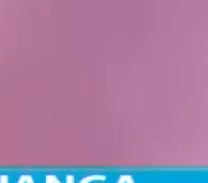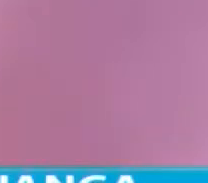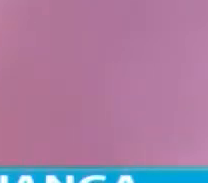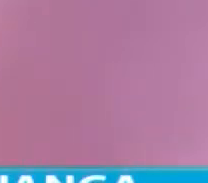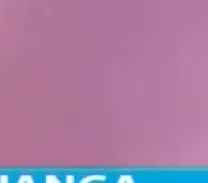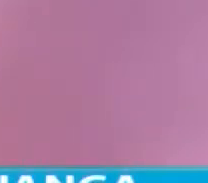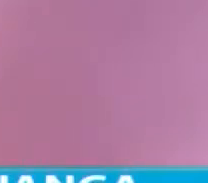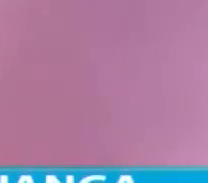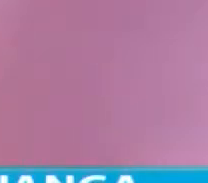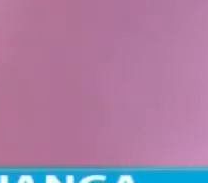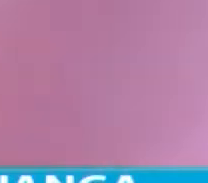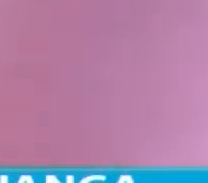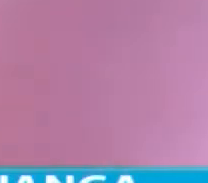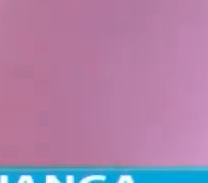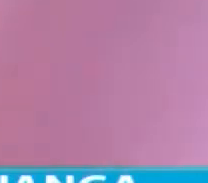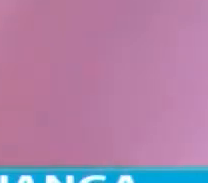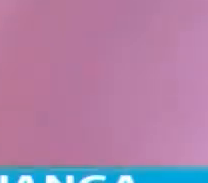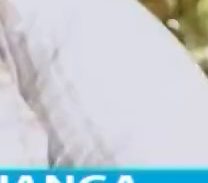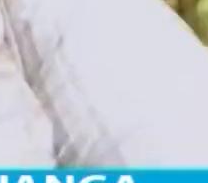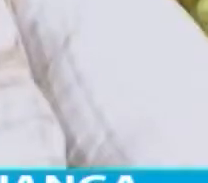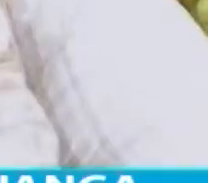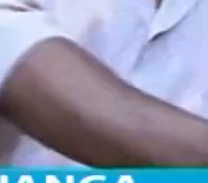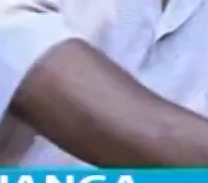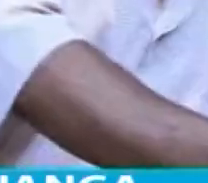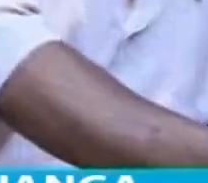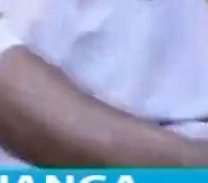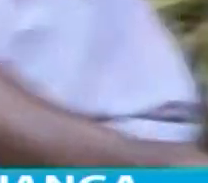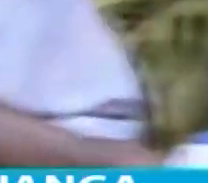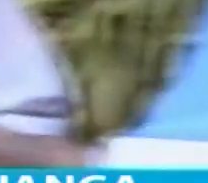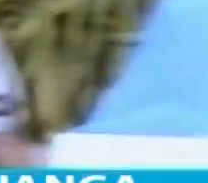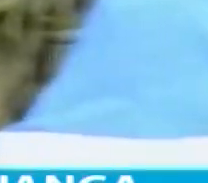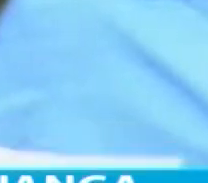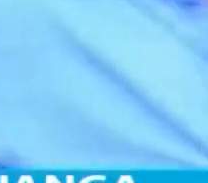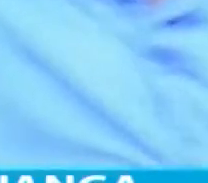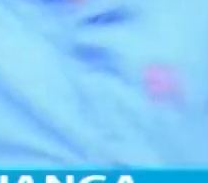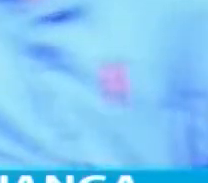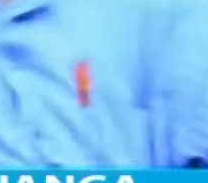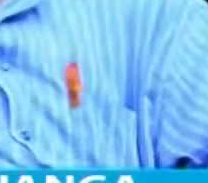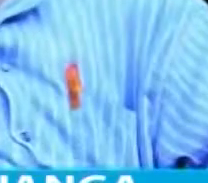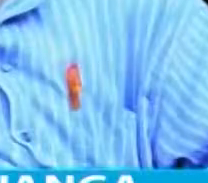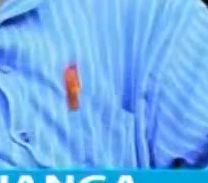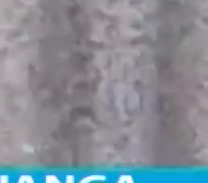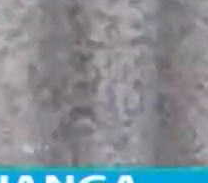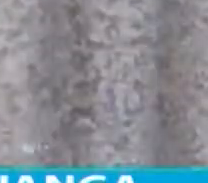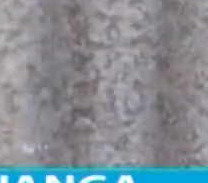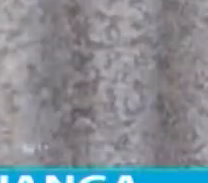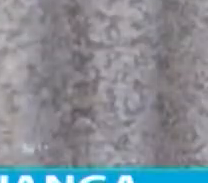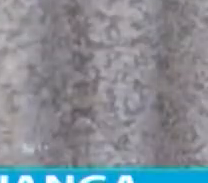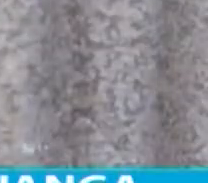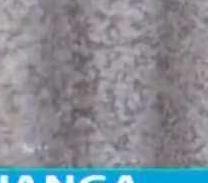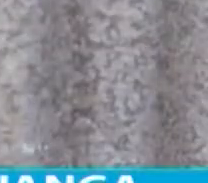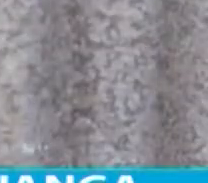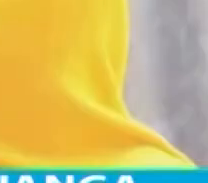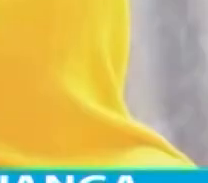Mambo yao ya kubwaga majanga kila leo. Ule mkataba ndio huu.